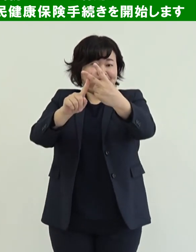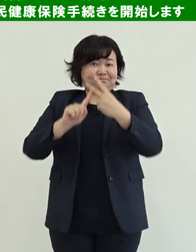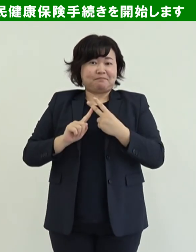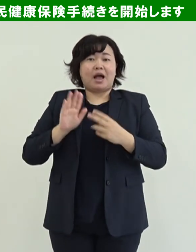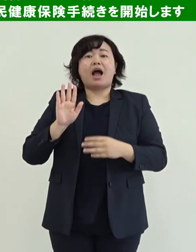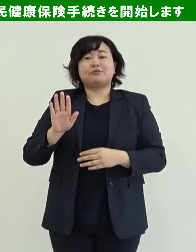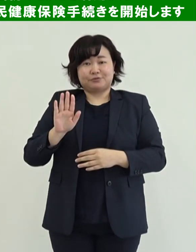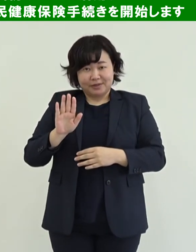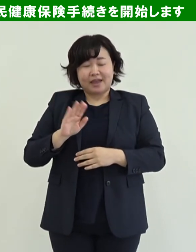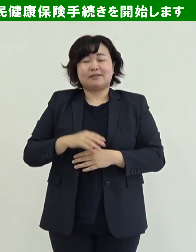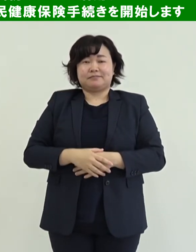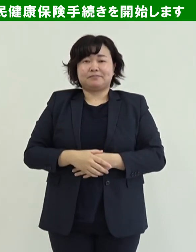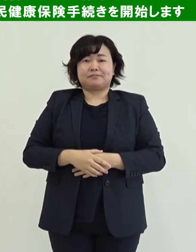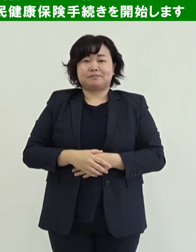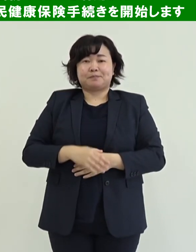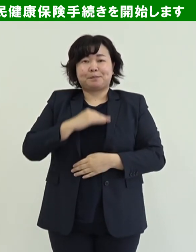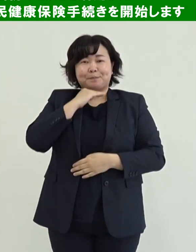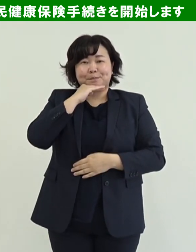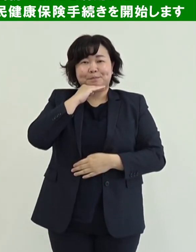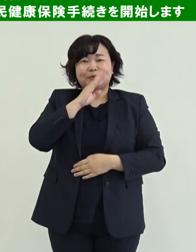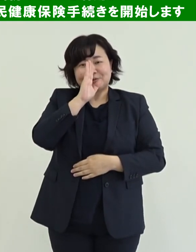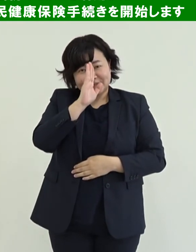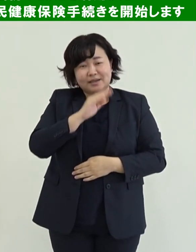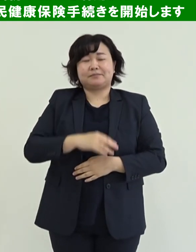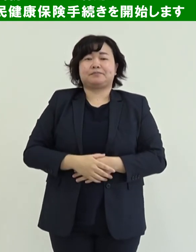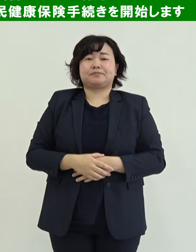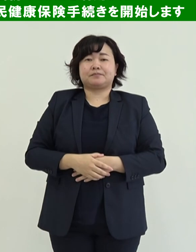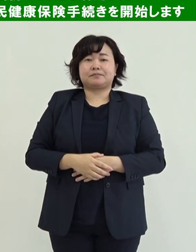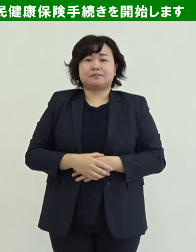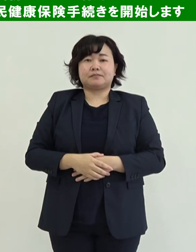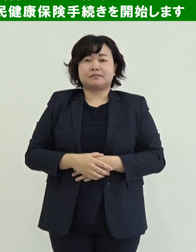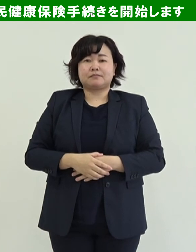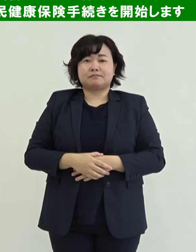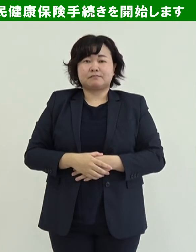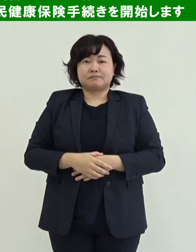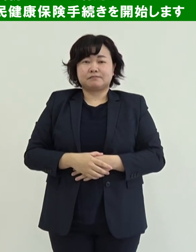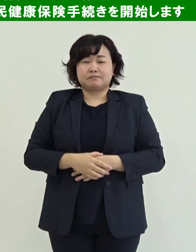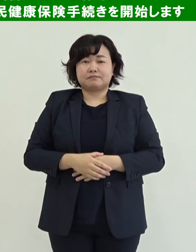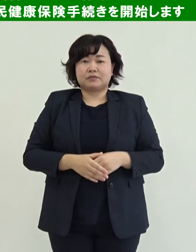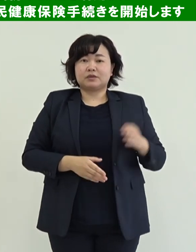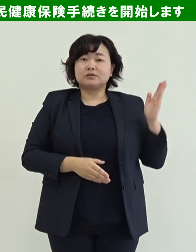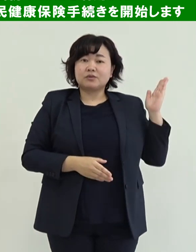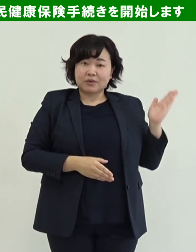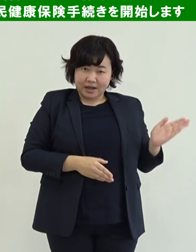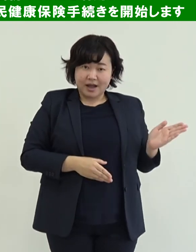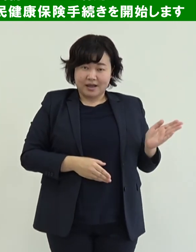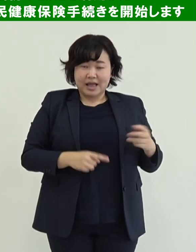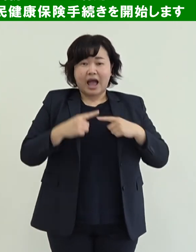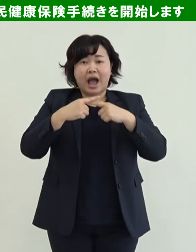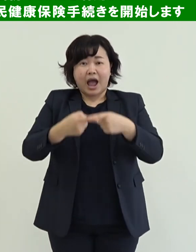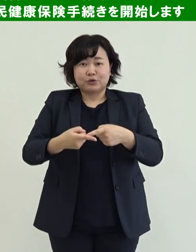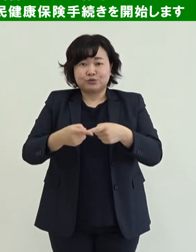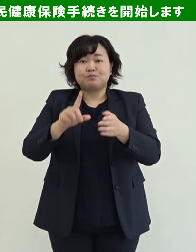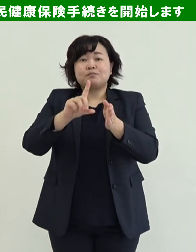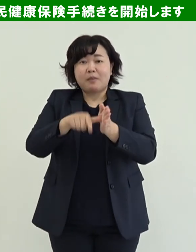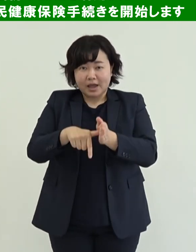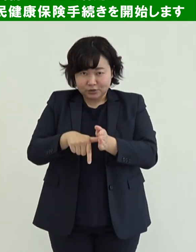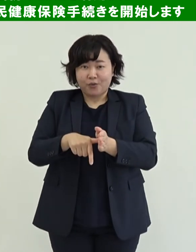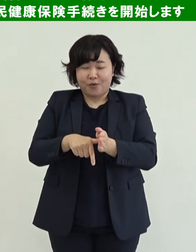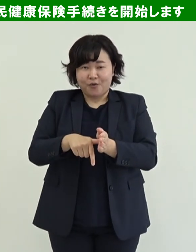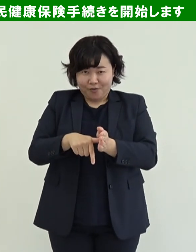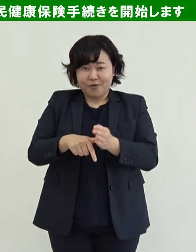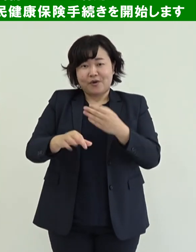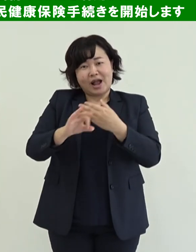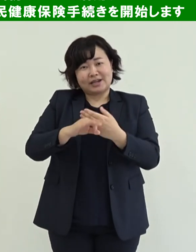頂きますのでそちらを張って頂ければと思いますこちらがですね加入の一例という形でご用意させて